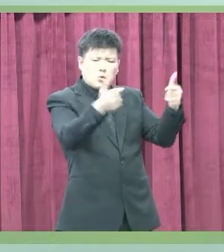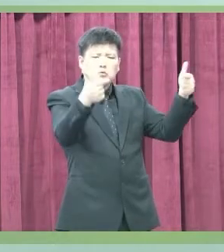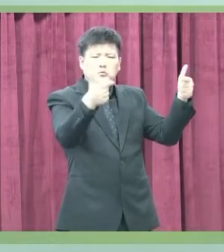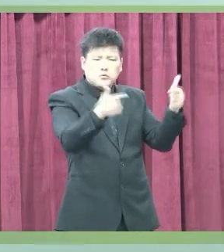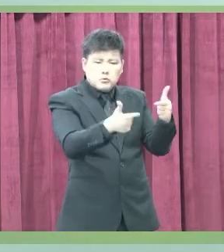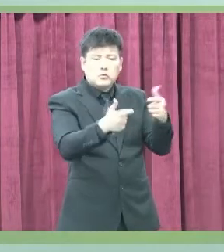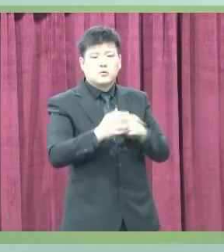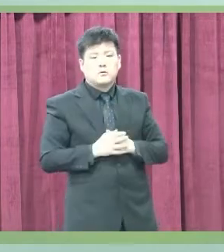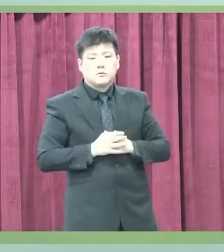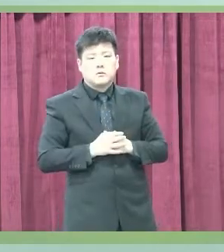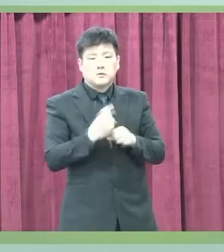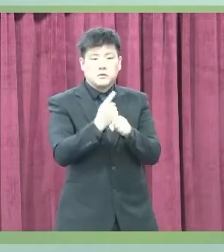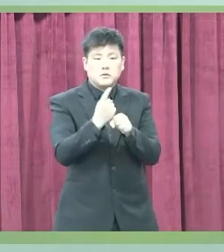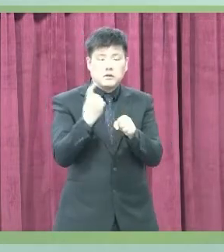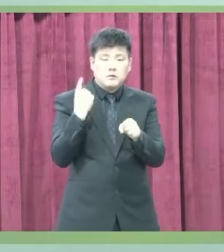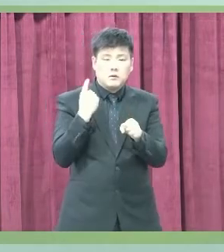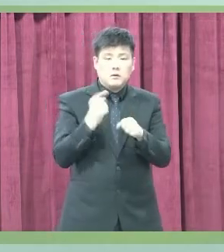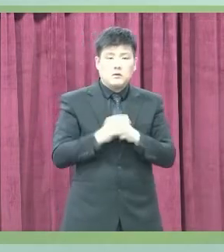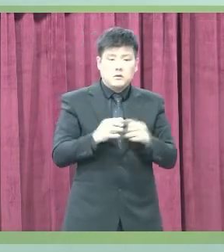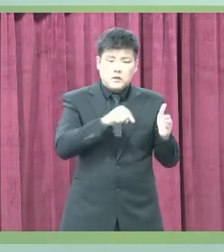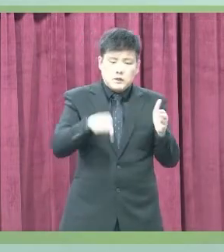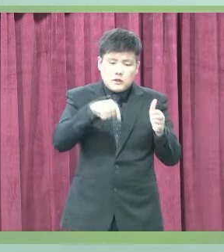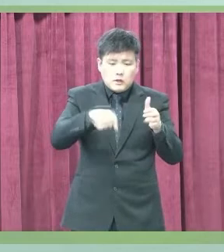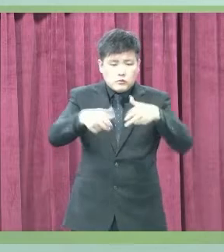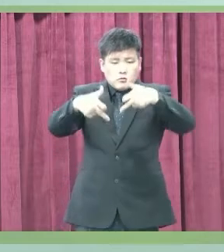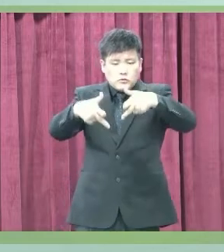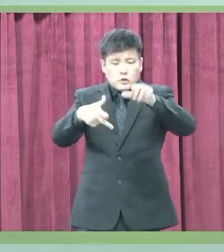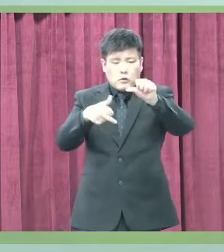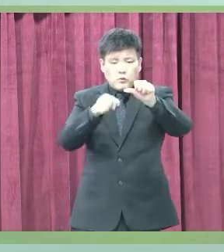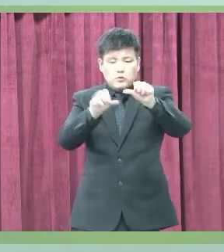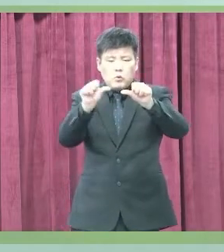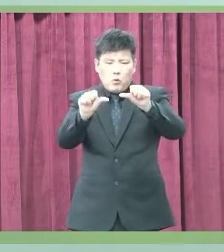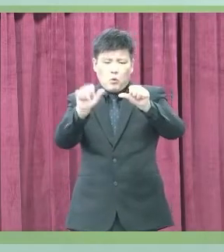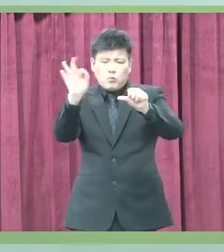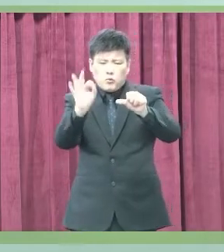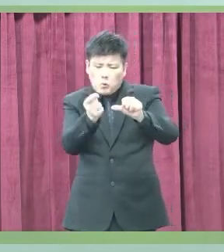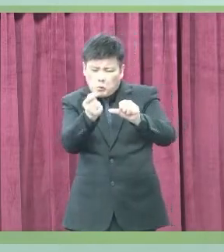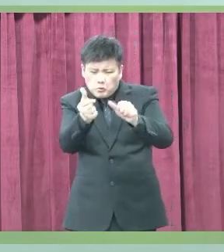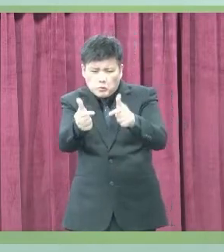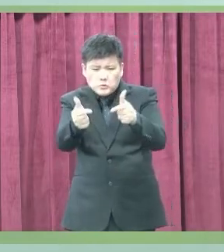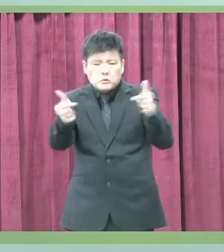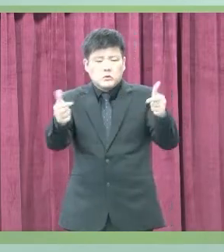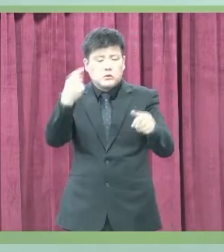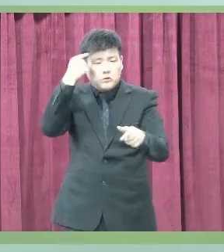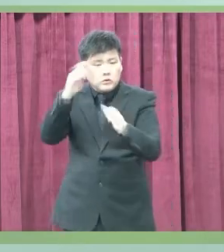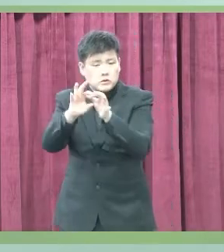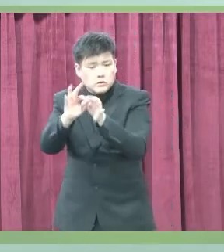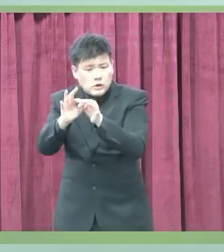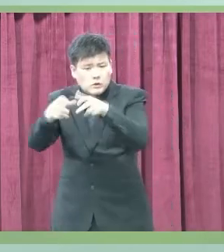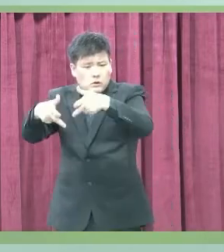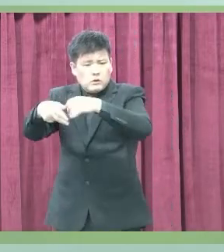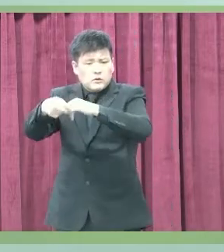그러니까 21년도에는 그 다음에 내부 장애가 5.5%인데 조금 더 늘어나고 있고 정신적 장애가